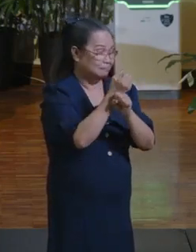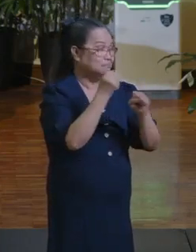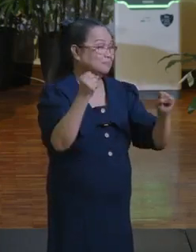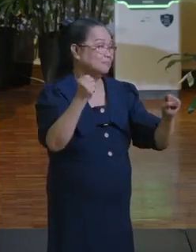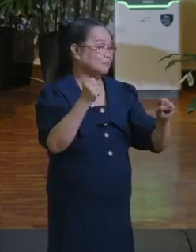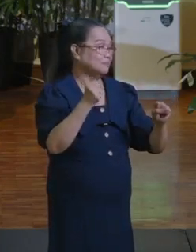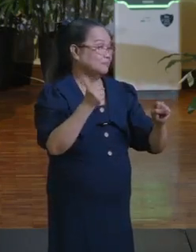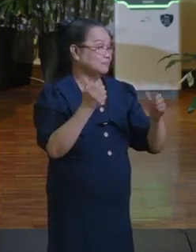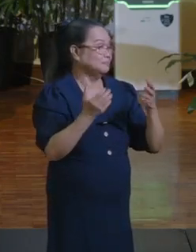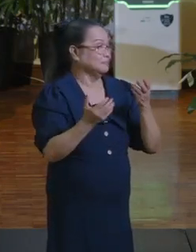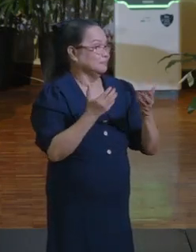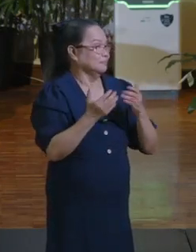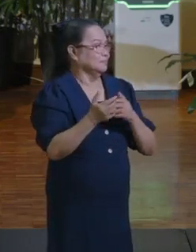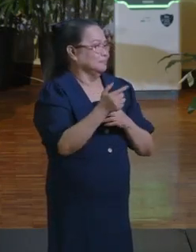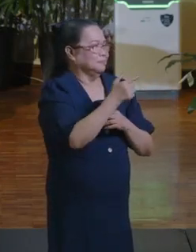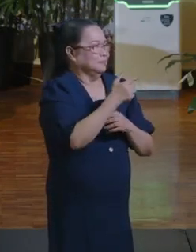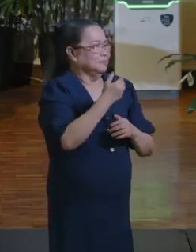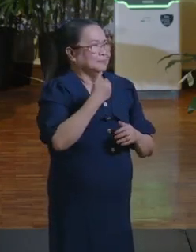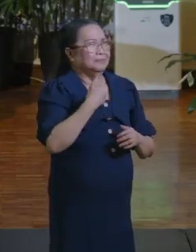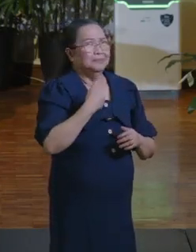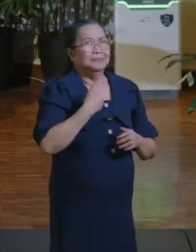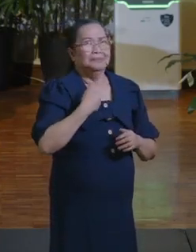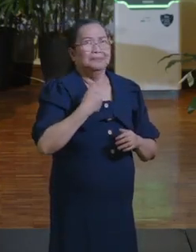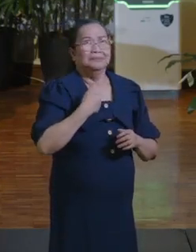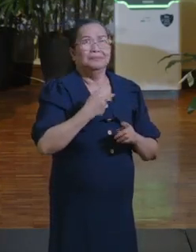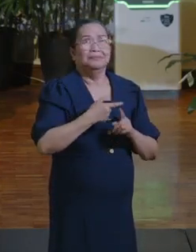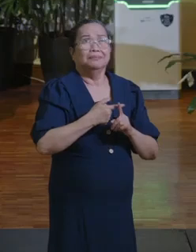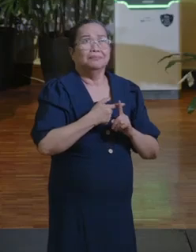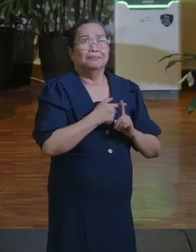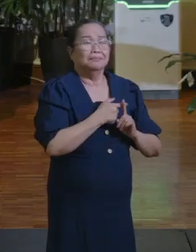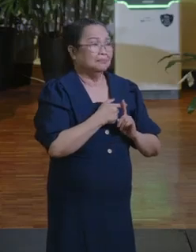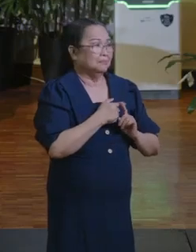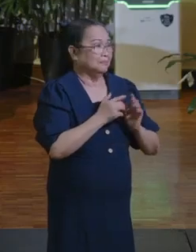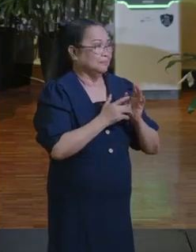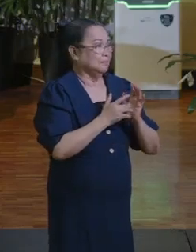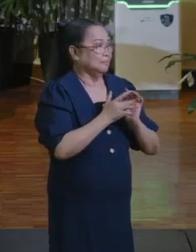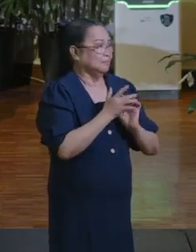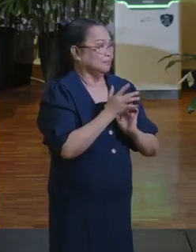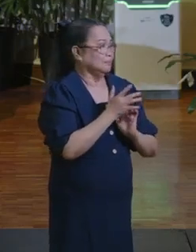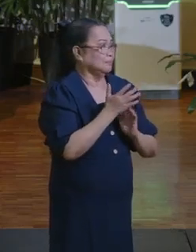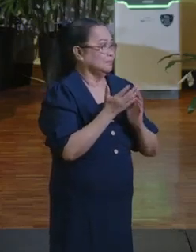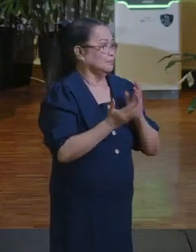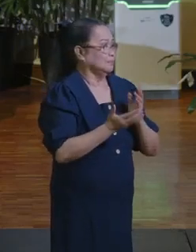ito, pero kayo ay wala pa kay Jesus.